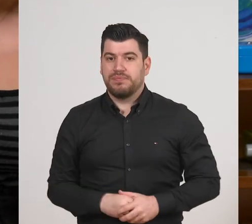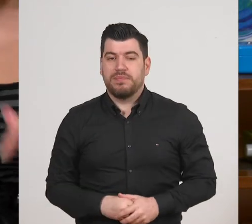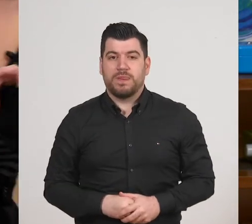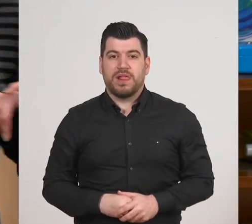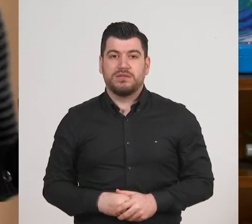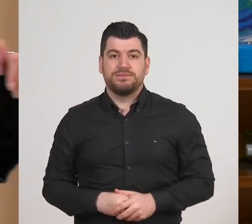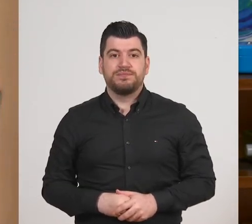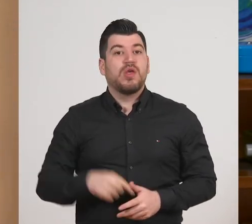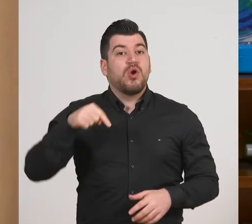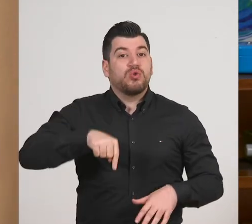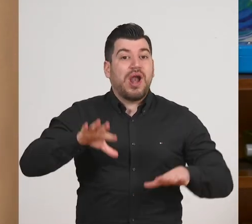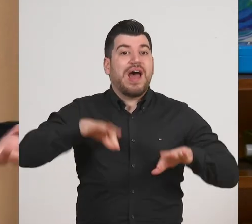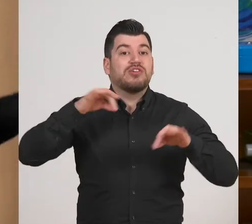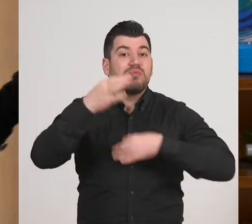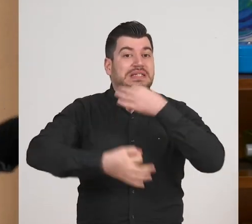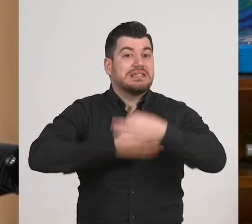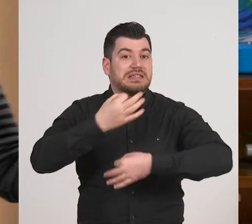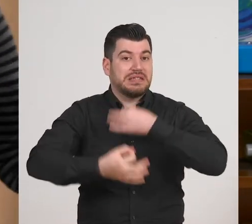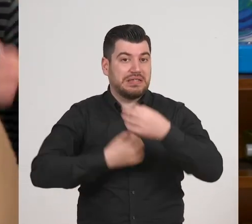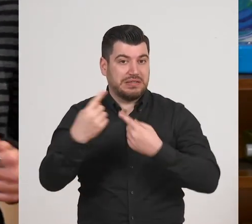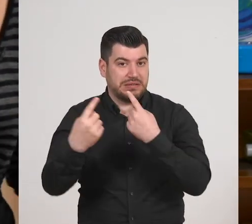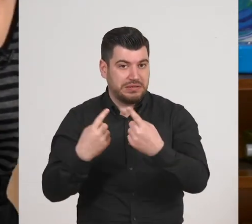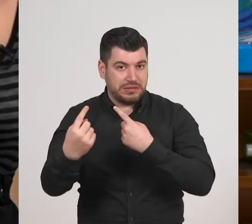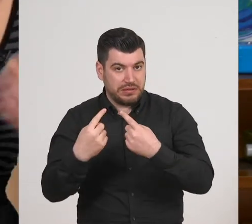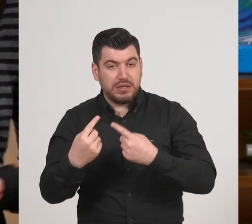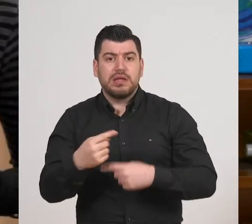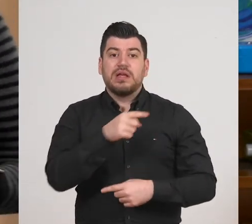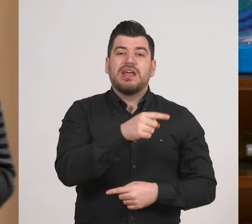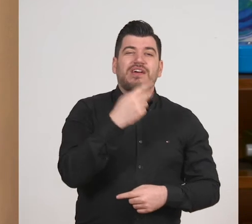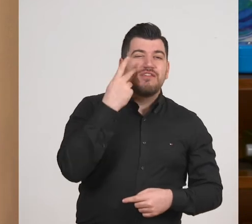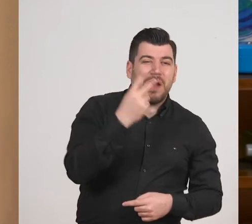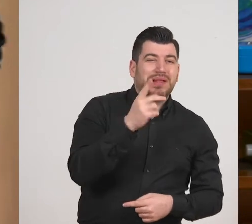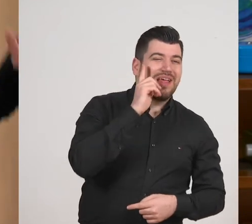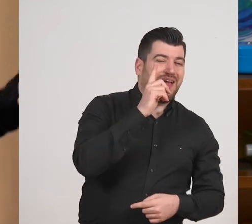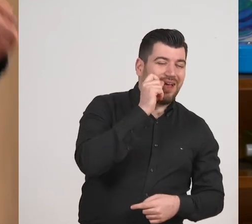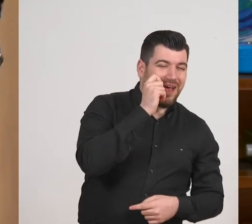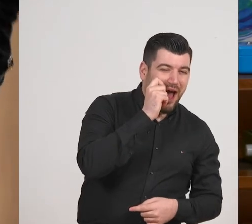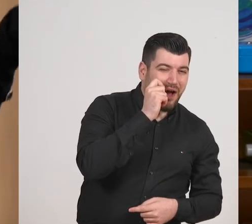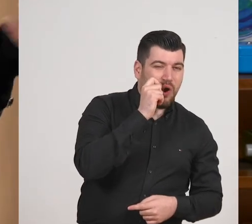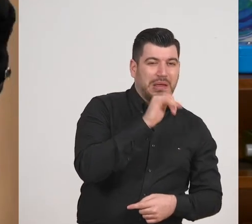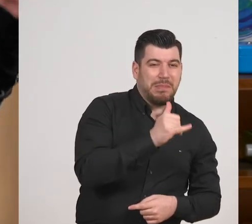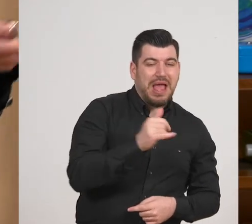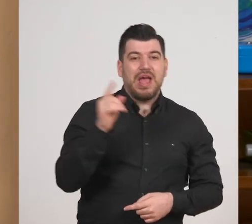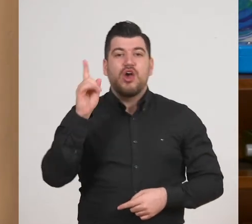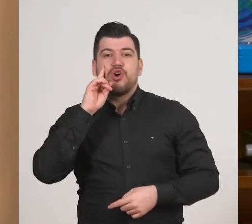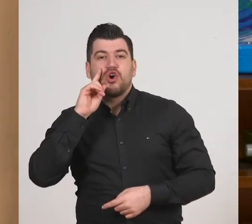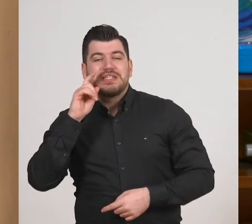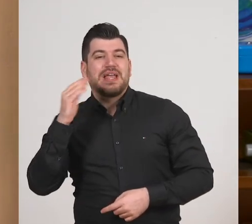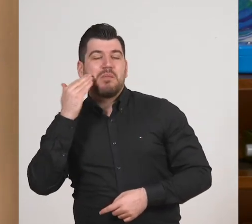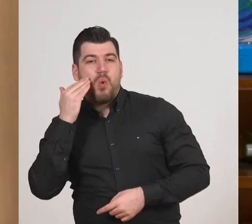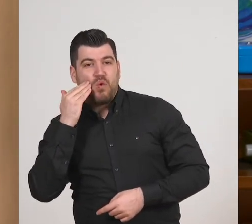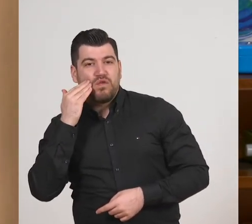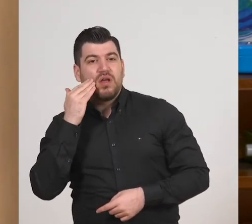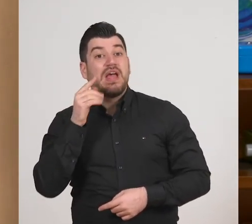Πάμε να δούμε, να ξεκινήσουμε τη συζήτηση. Είναι ο κύριος το αγοράκι με το μπλε, το κοριτσάκι με το μοβ. Το μπλε εκπροσωπεί την ομάδα που είναι